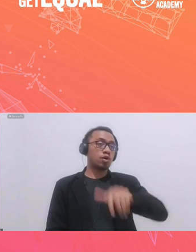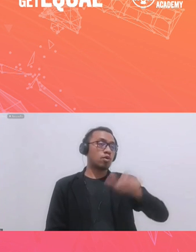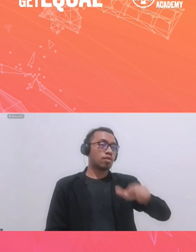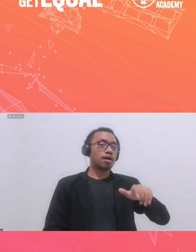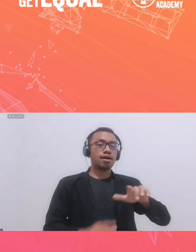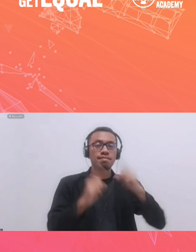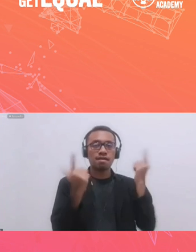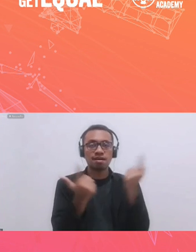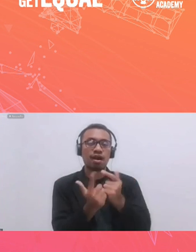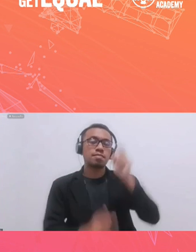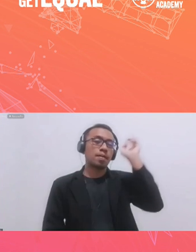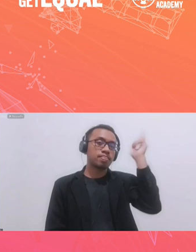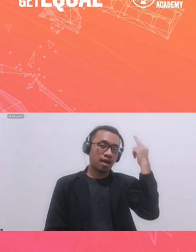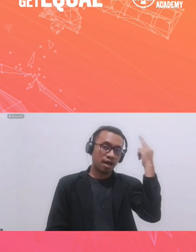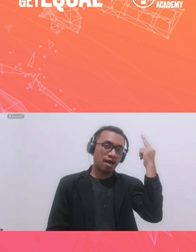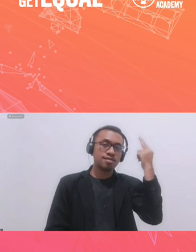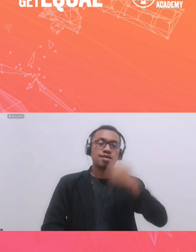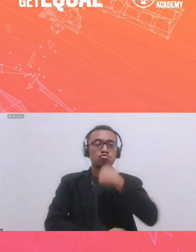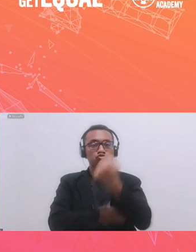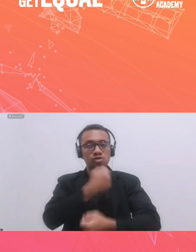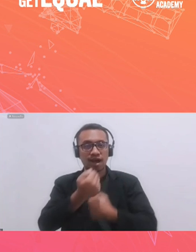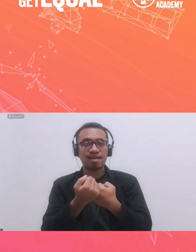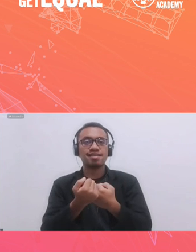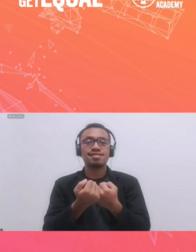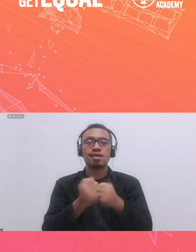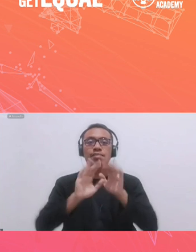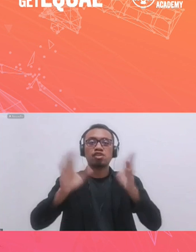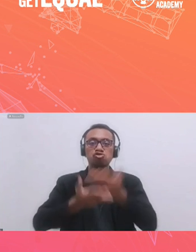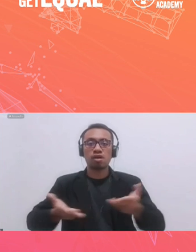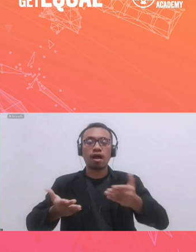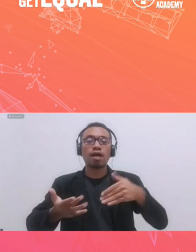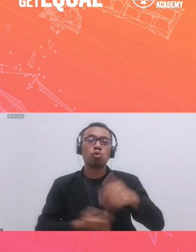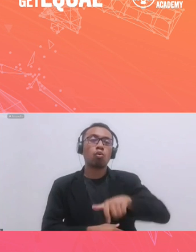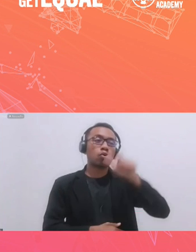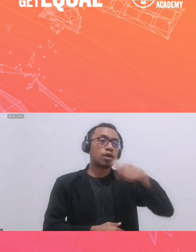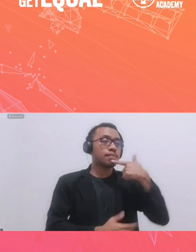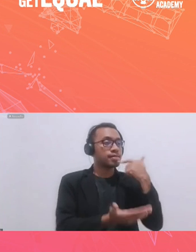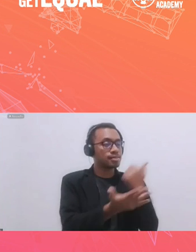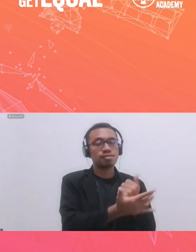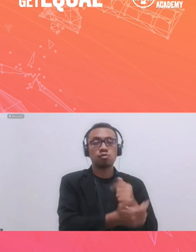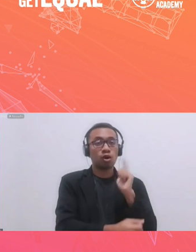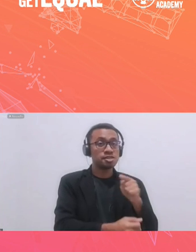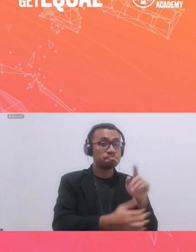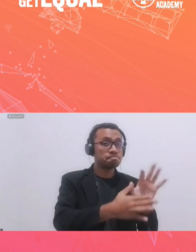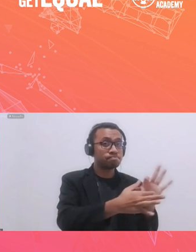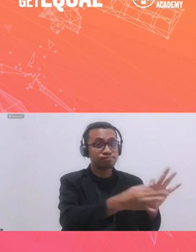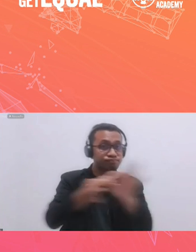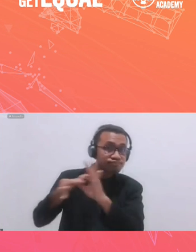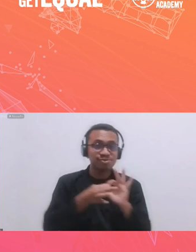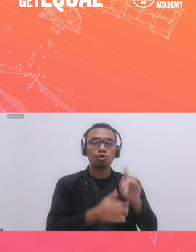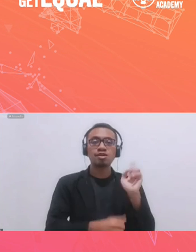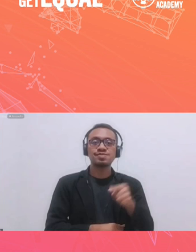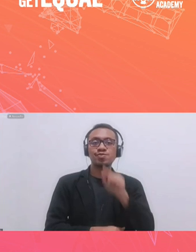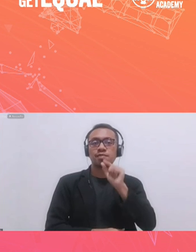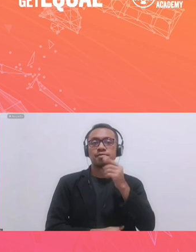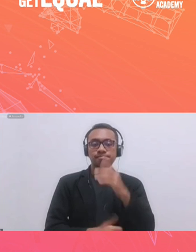aturan, perusahaan platform digital dan orang-orang berpengaruh harus saling bekerja sama untuk mendorong peningkatan keamanan